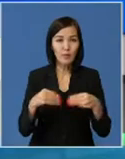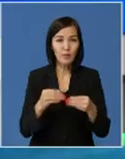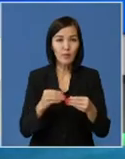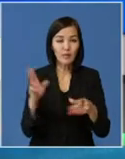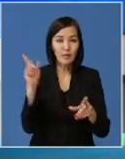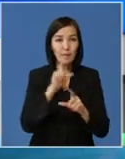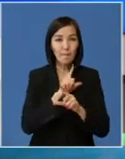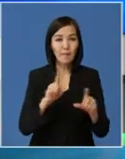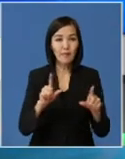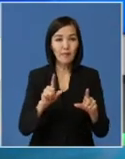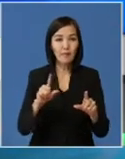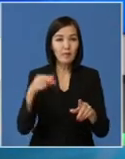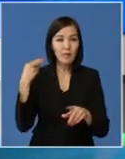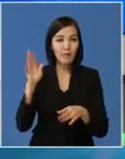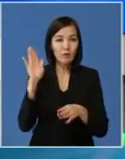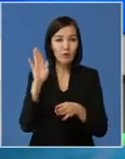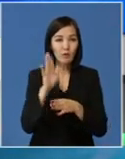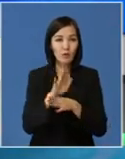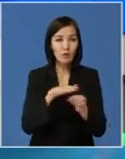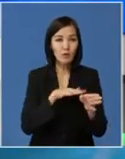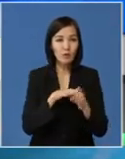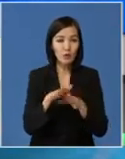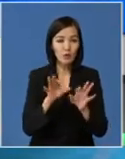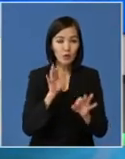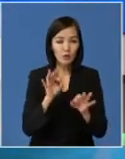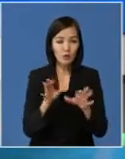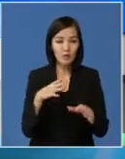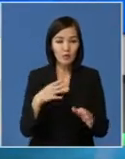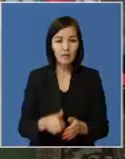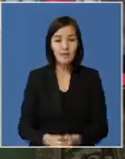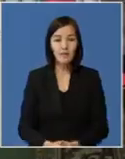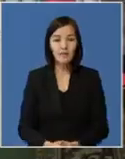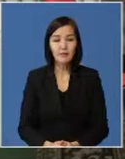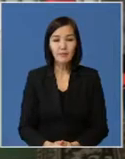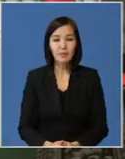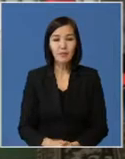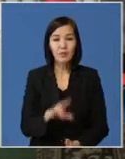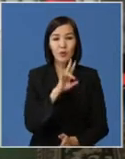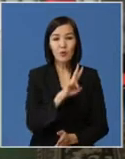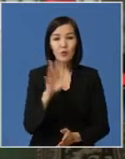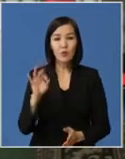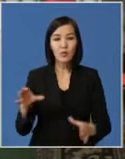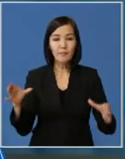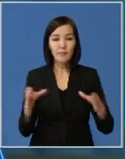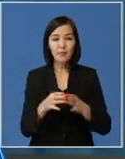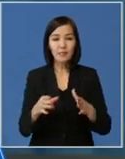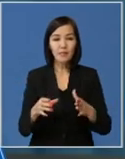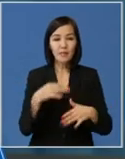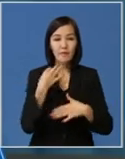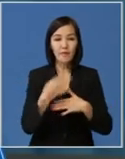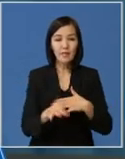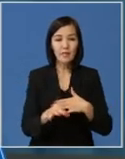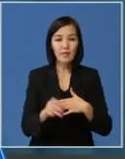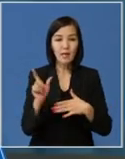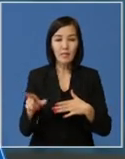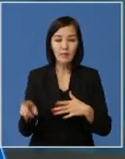елбасы жолдауын тұрғындарға түсіндіріп, жүзеге асыру жолдарын талқылады. Нұротан партиясының аудандық филиалында өткен